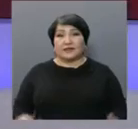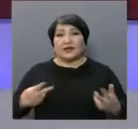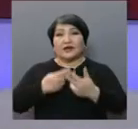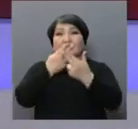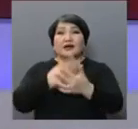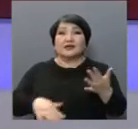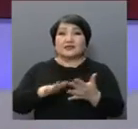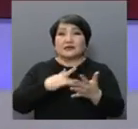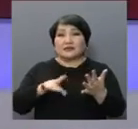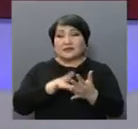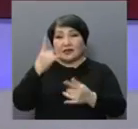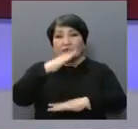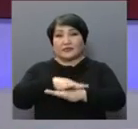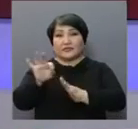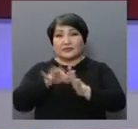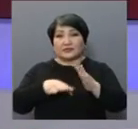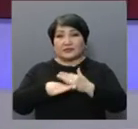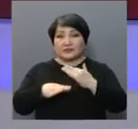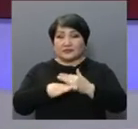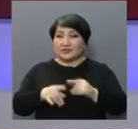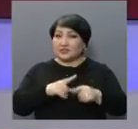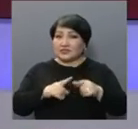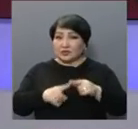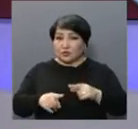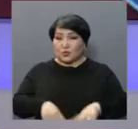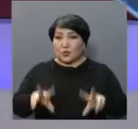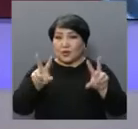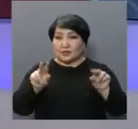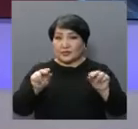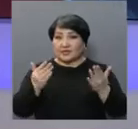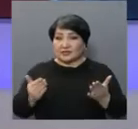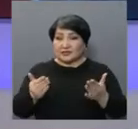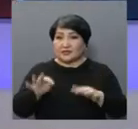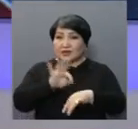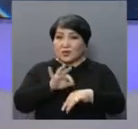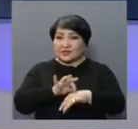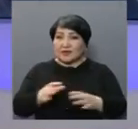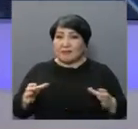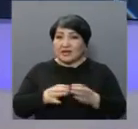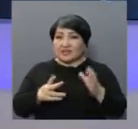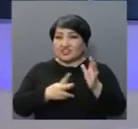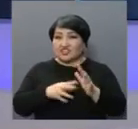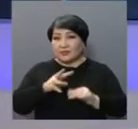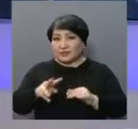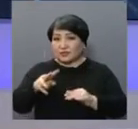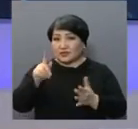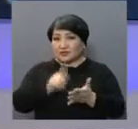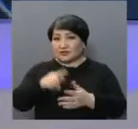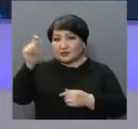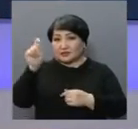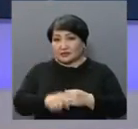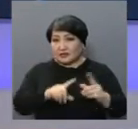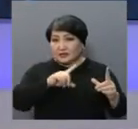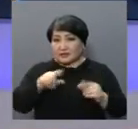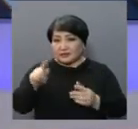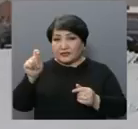Астананың әкімі жедел жәрдемді жеделдетуге уәде берді. Енді науқасқа бригада 7 минутта жетуі тиіс. Кеселі кесір туғызған